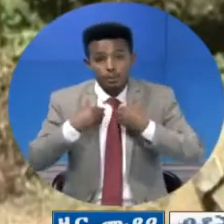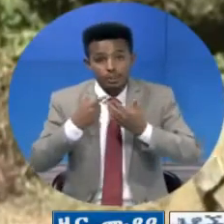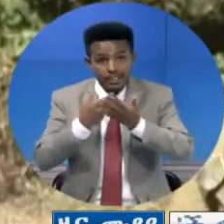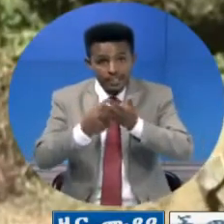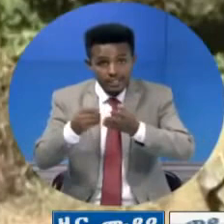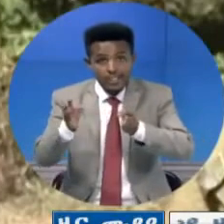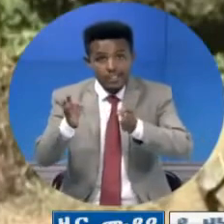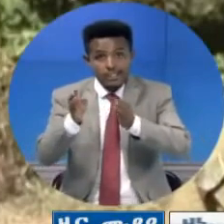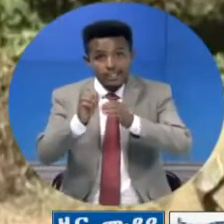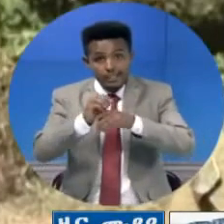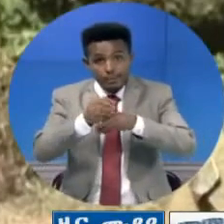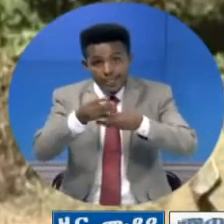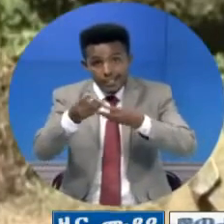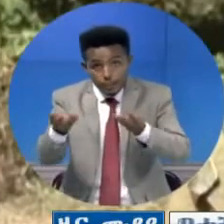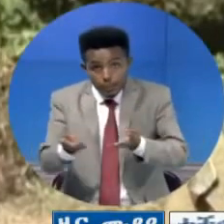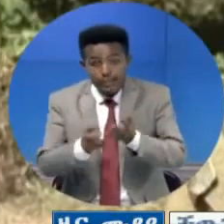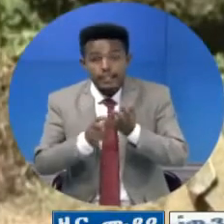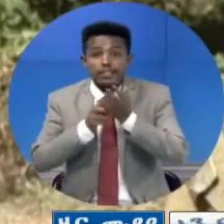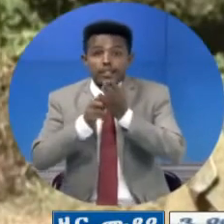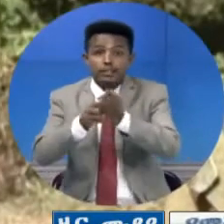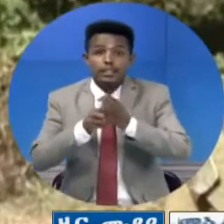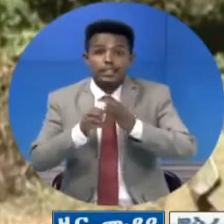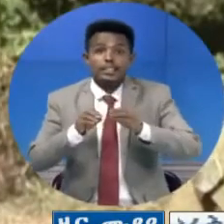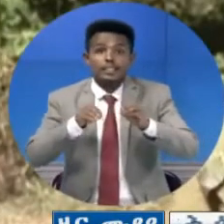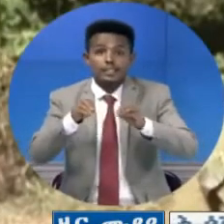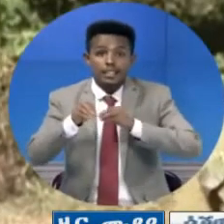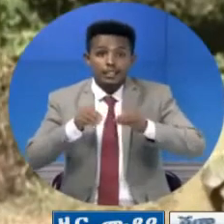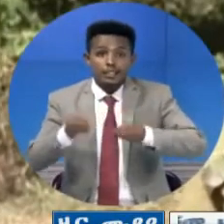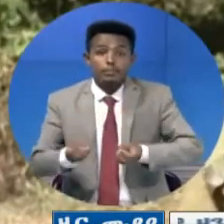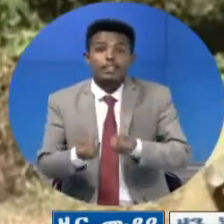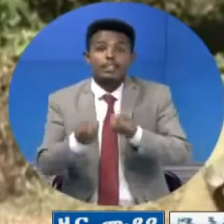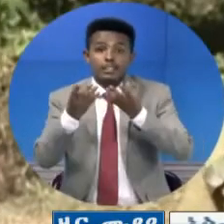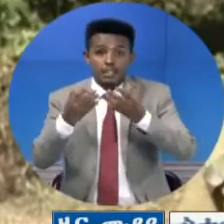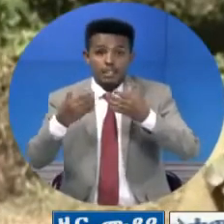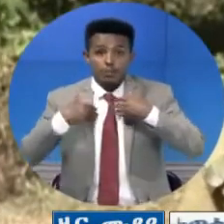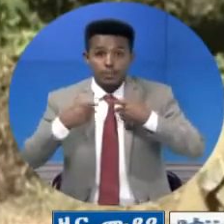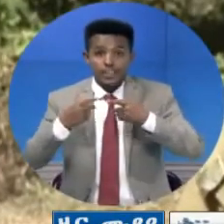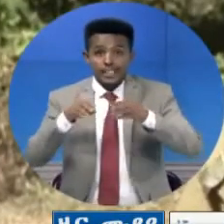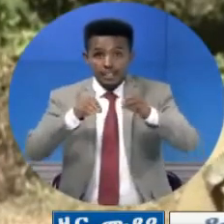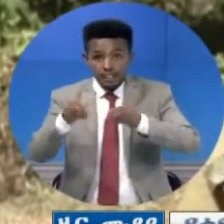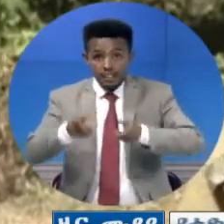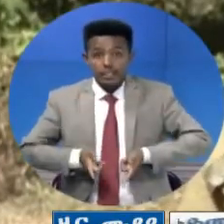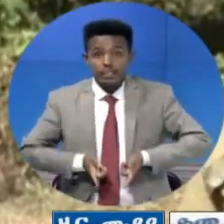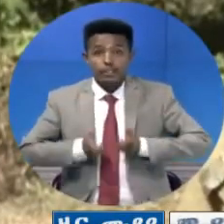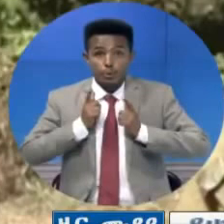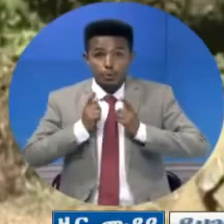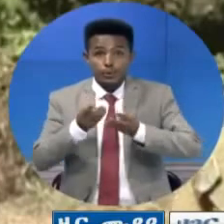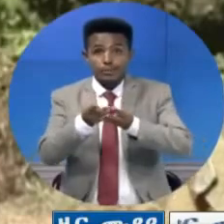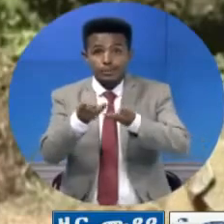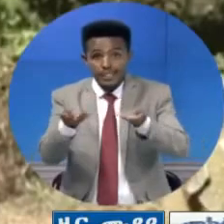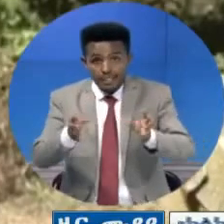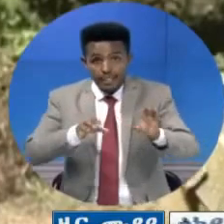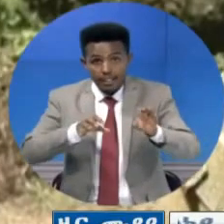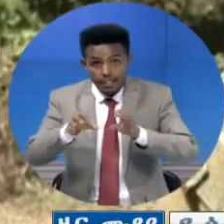ስምሪቶች፣ ለምሳሌ የትራንስፖርት እንቅስቃሴ ይኖራሉ። በርከት ያሉ እንቅስቃሴዎች ሲኖሩ ስምሪት እናደርጋለን። ለዚህ